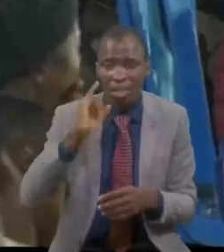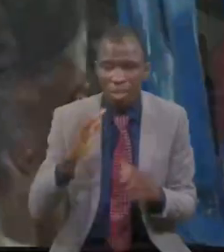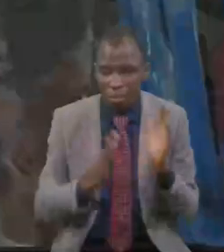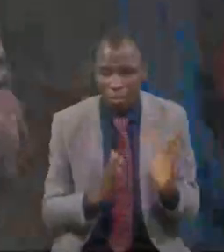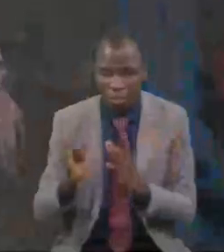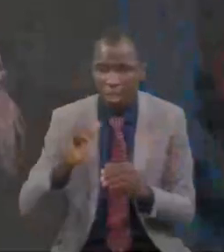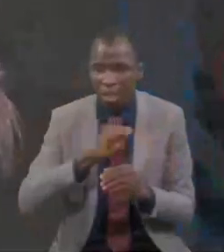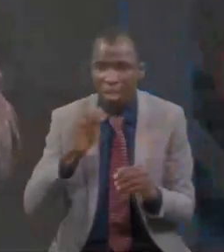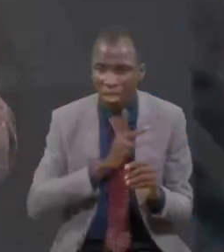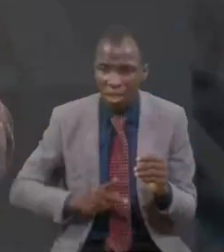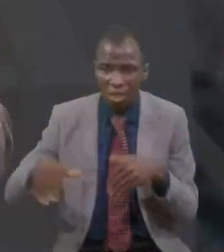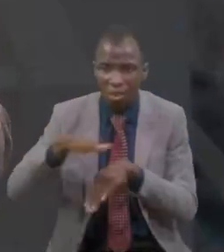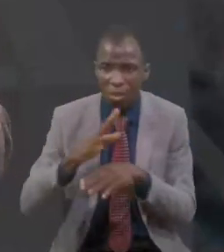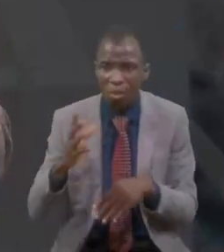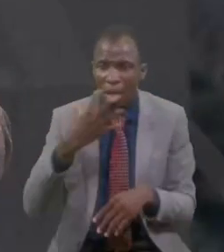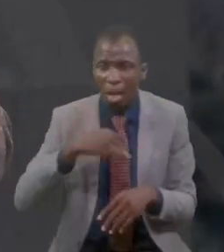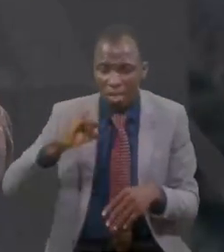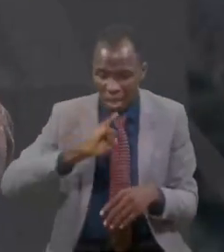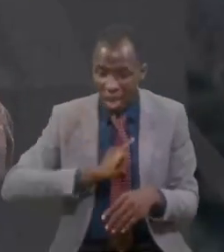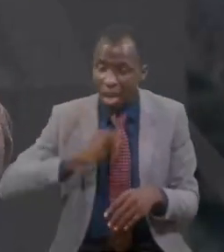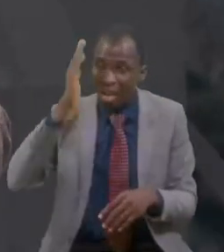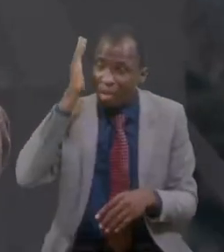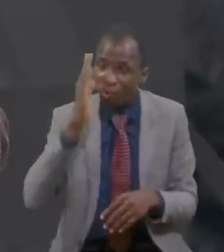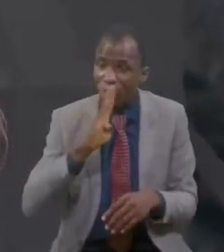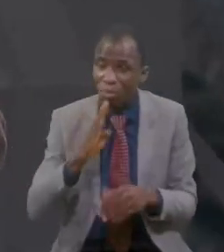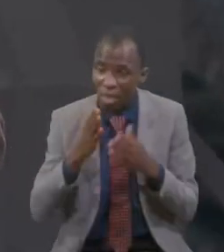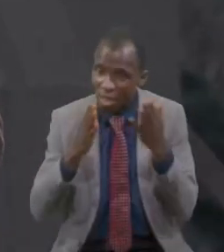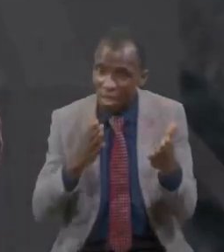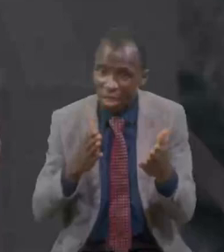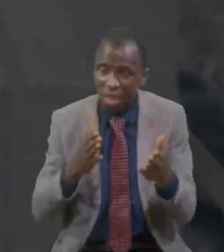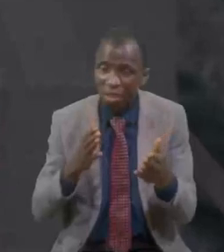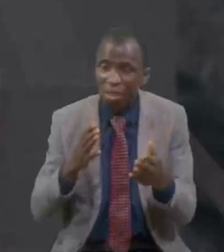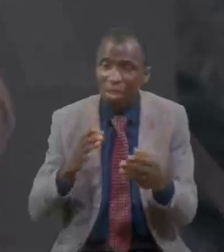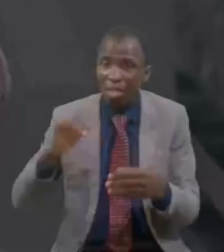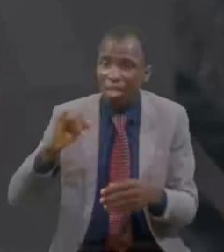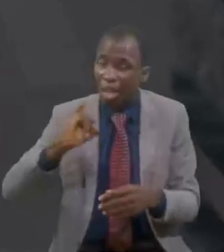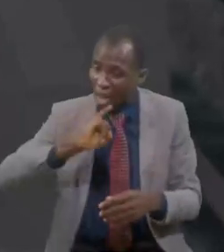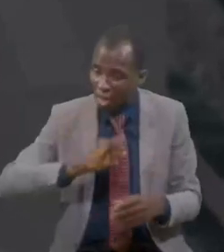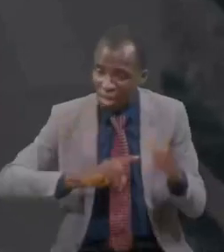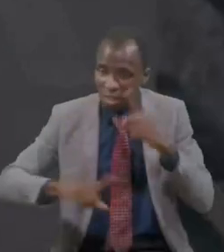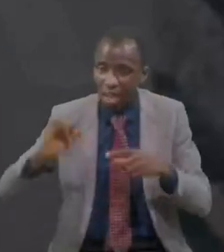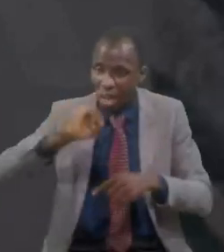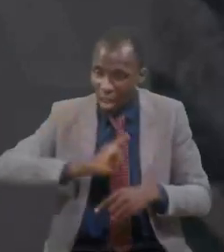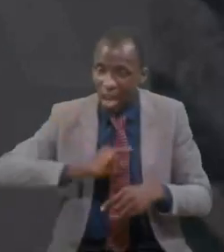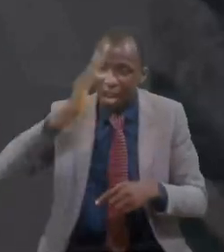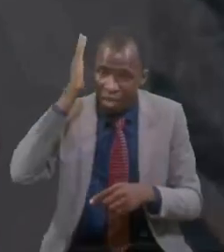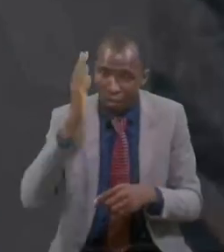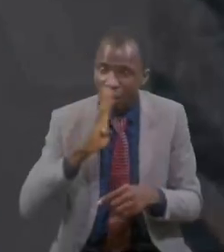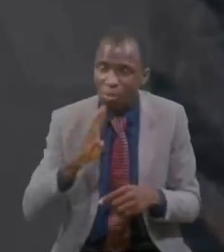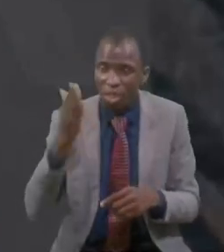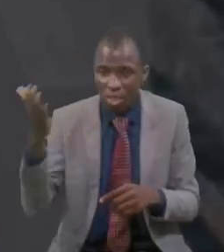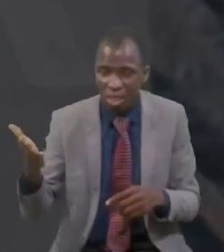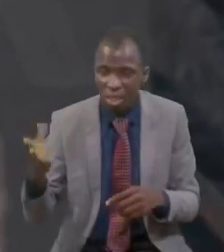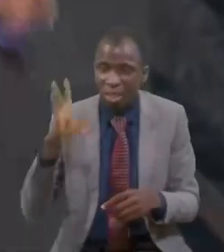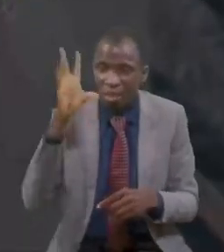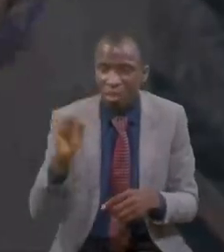royaume et je serai là je serai là pas de